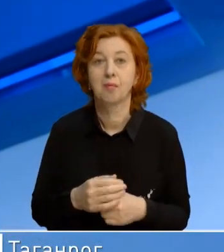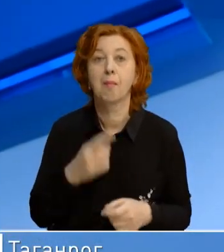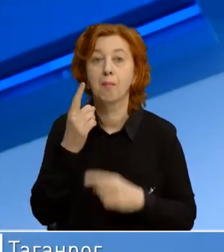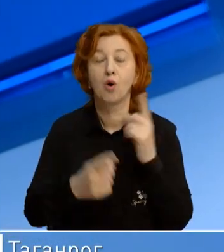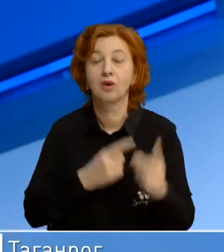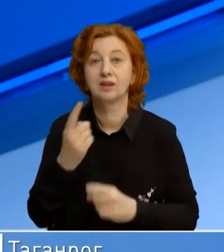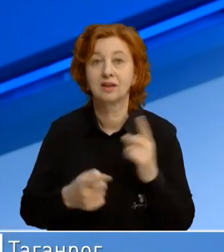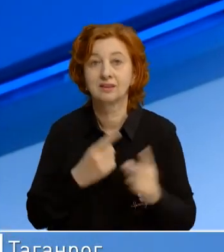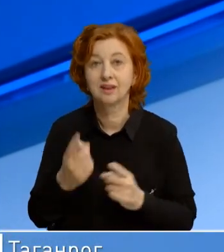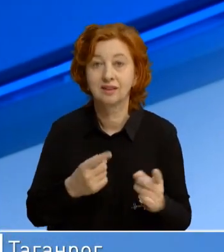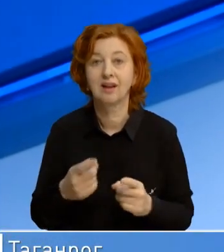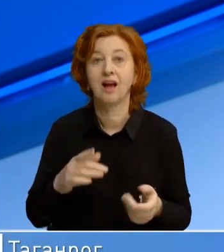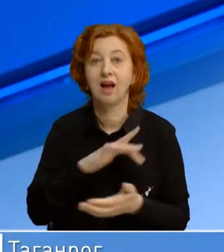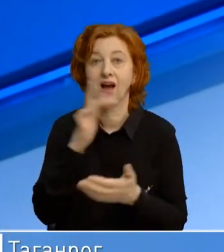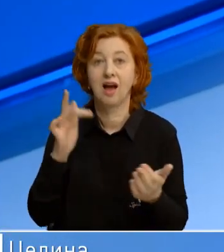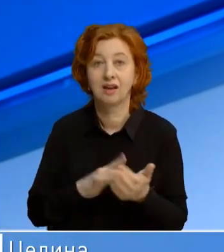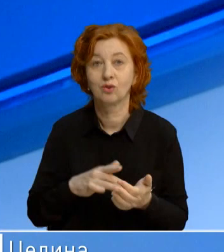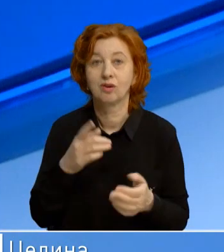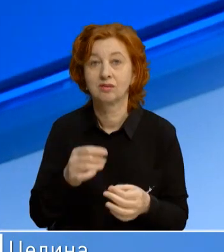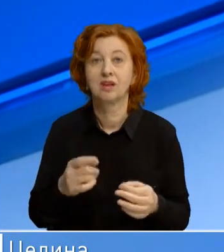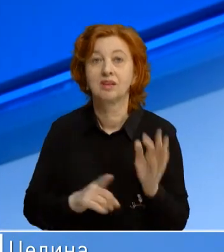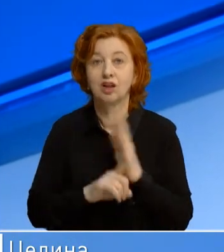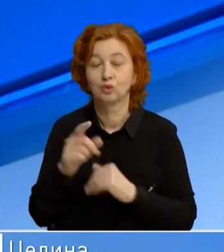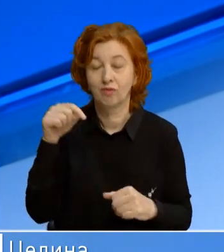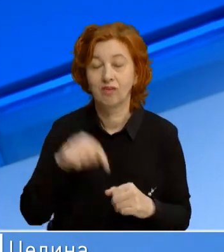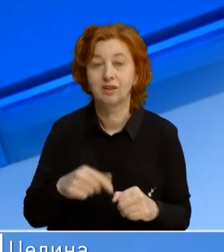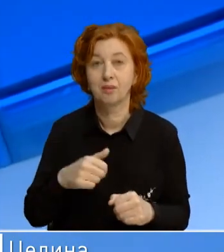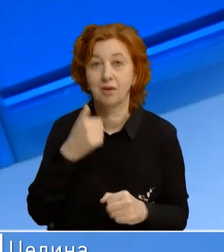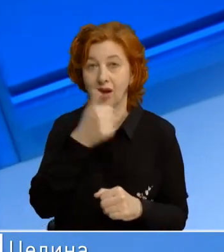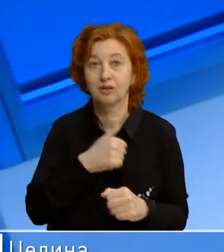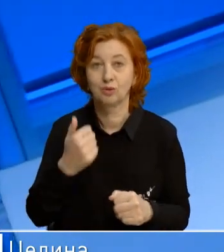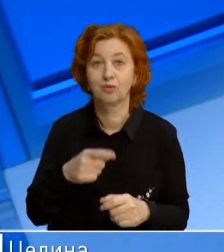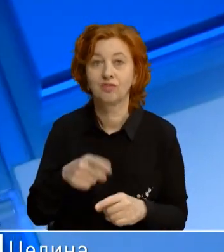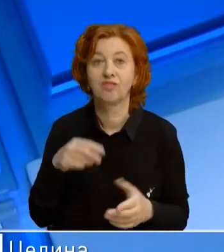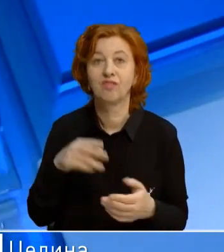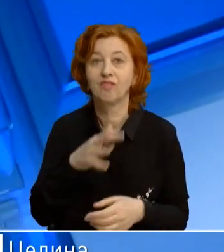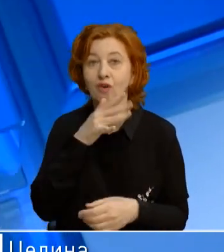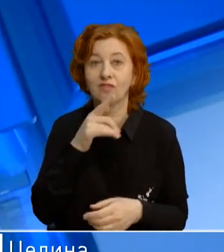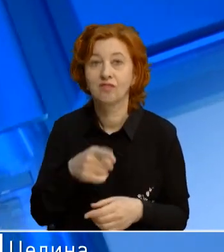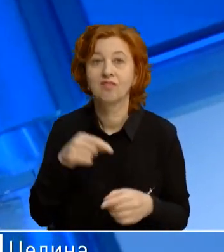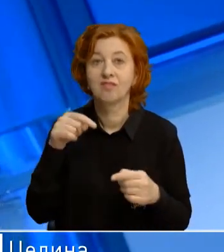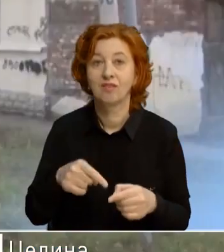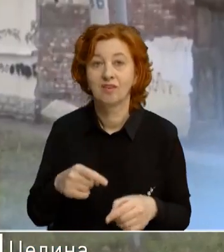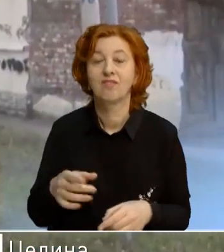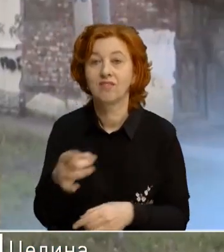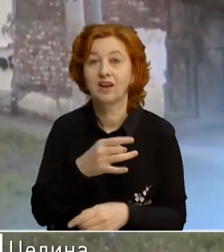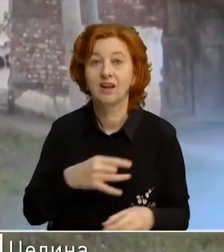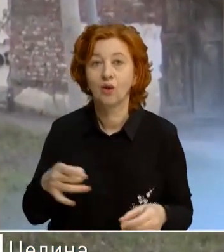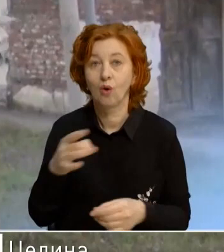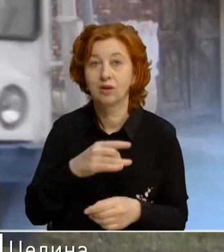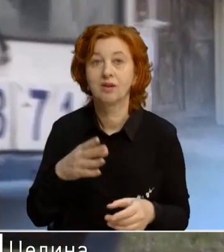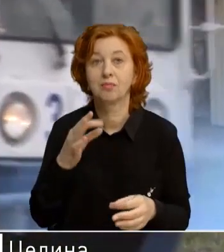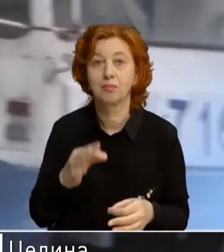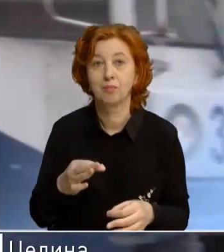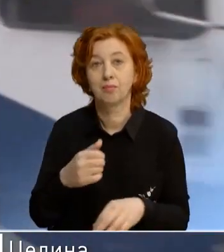Модернизация 10 километров трамвайных путей в Таганроге начнется в этом году. Об этом стало известно во время визита в город главы региона. Помимо